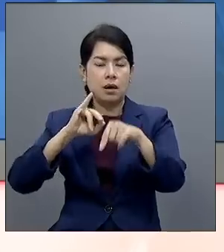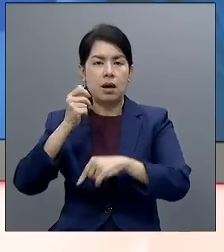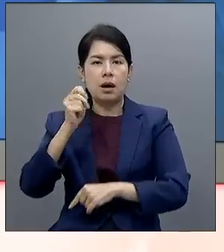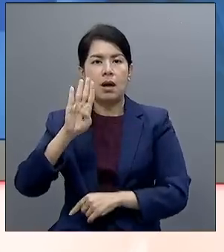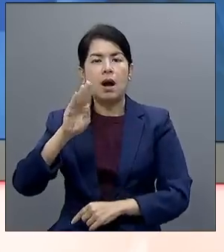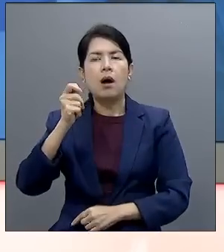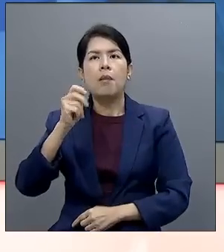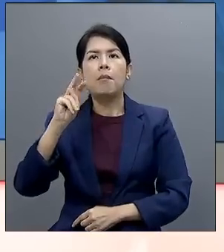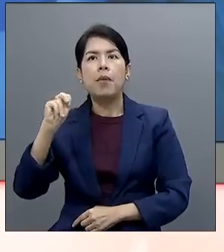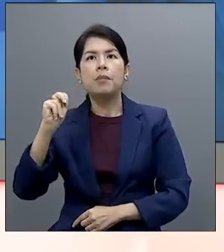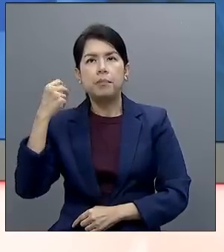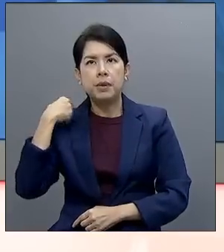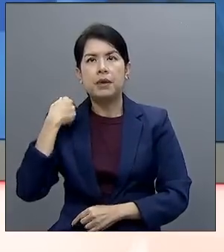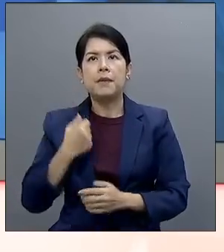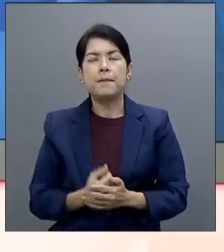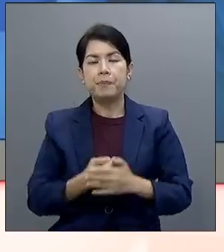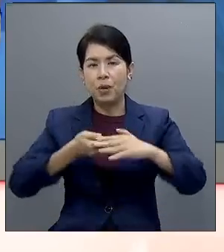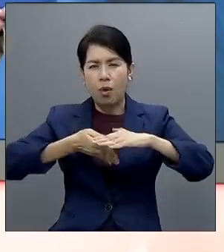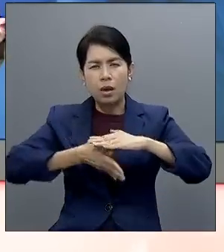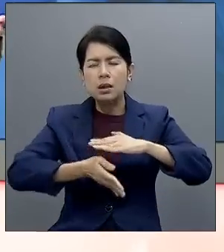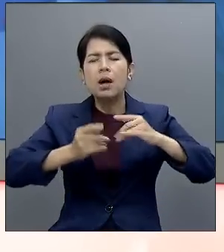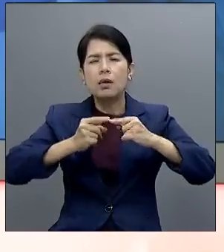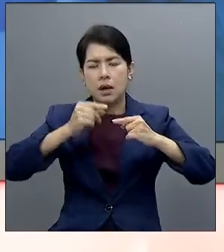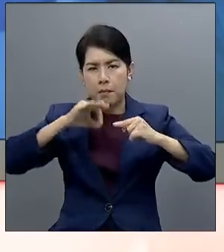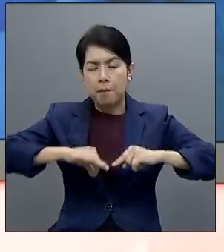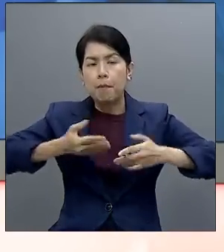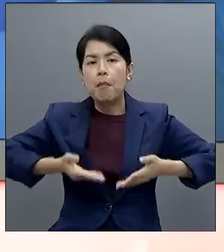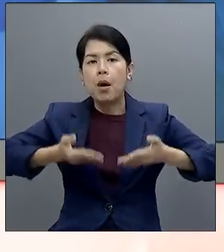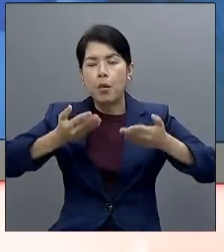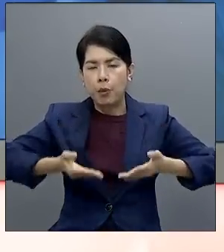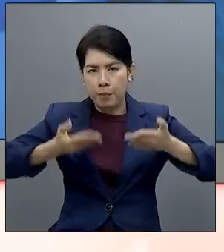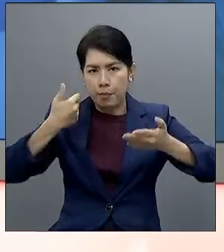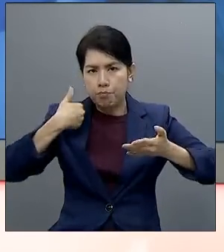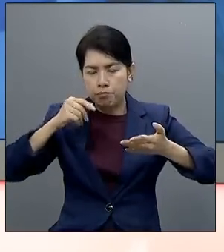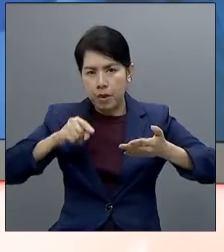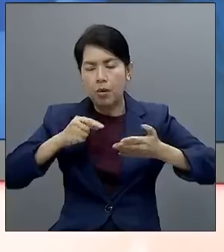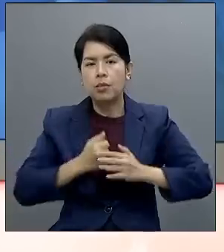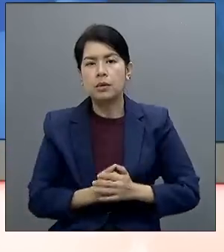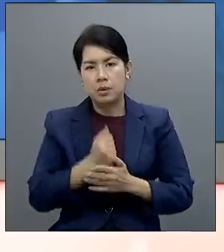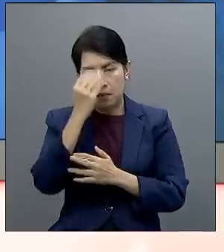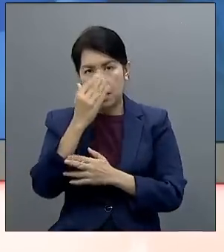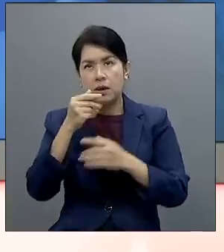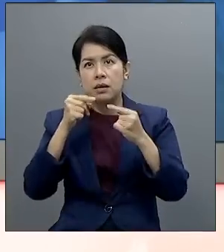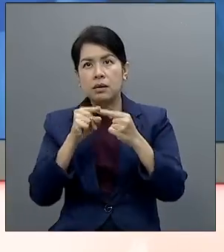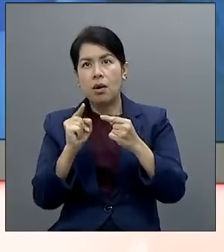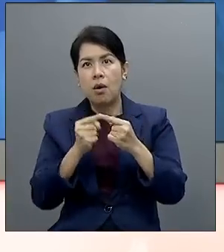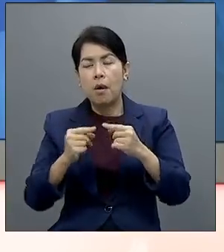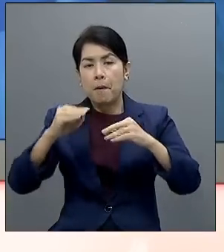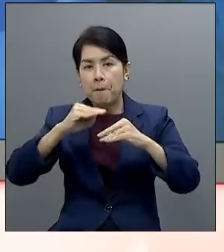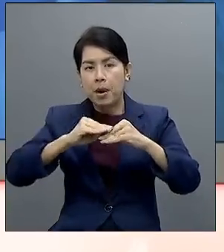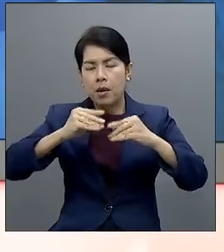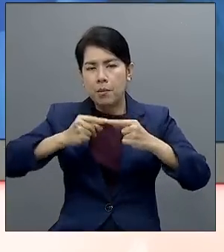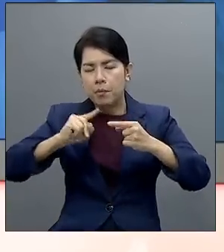มีน้ำหนักเบาดังนั้นเรือไททานิคก็เลยเบากว่าเรือประเภทเดียวกันของบริษัทอื่นๆนะคะทำให้เขาสามารถเพิ่มน้ำหนัก